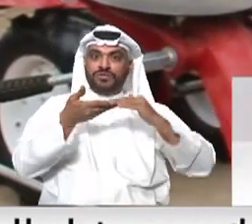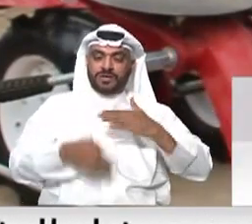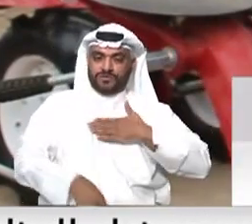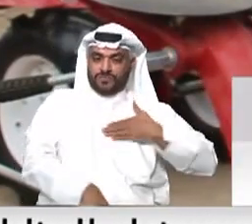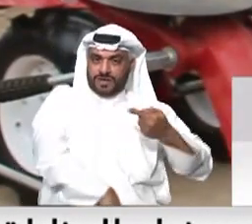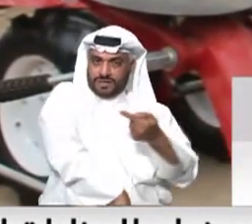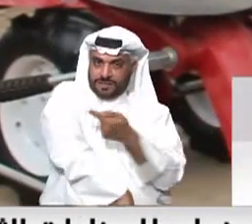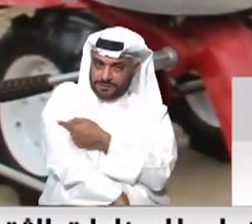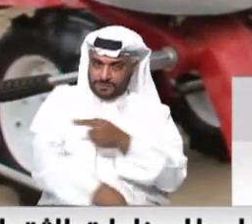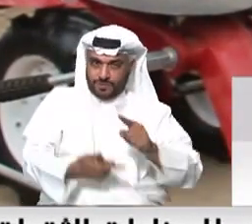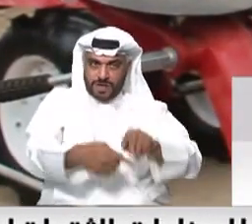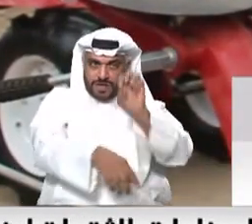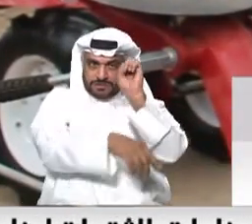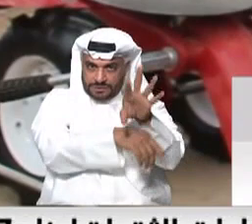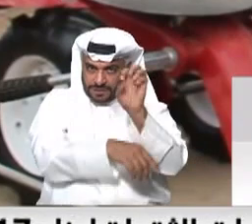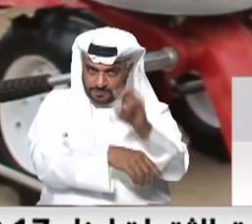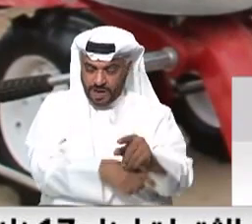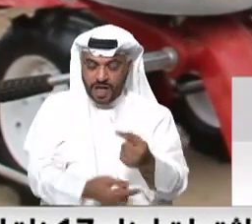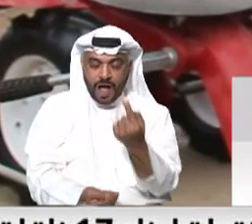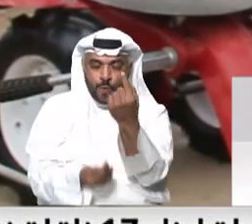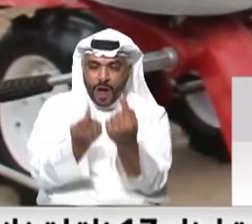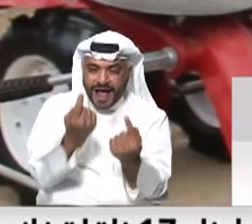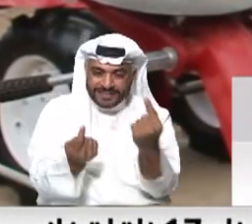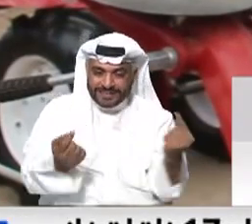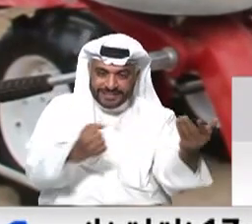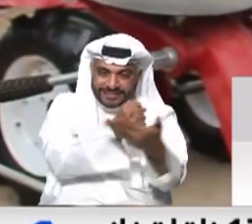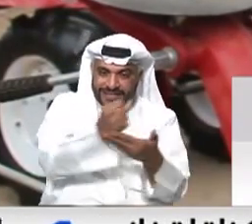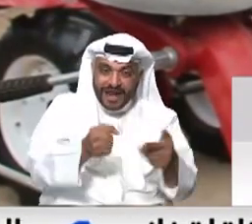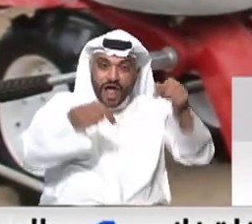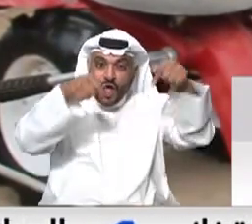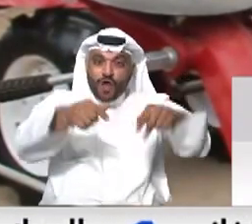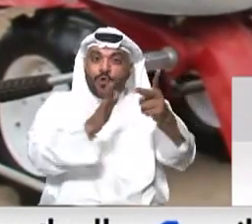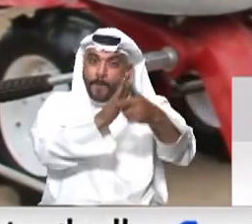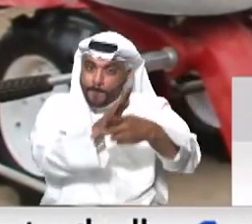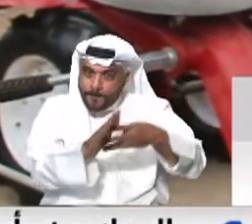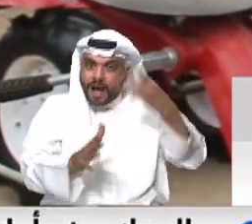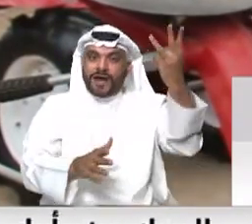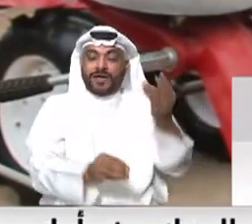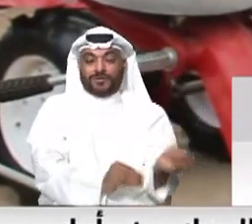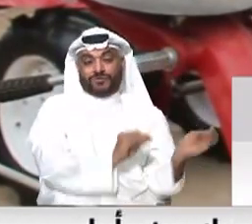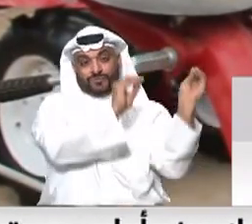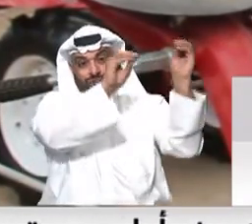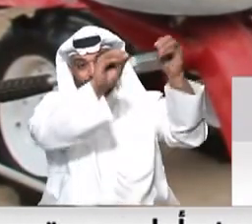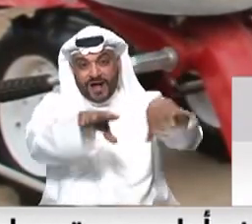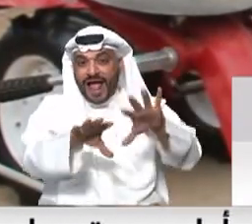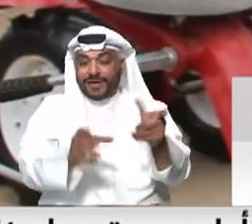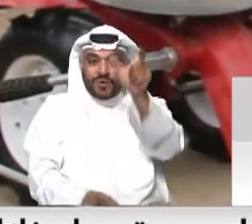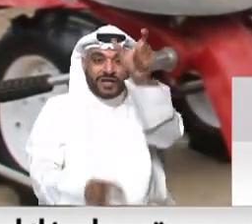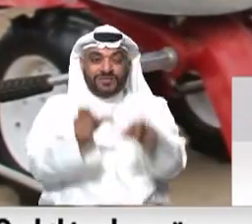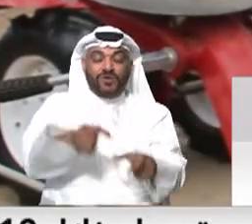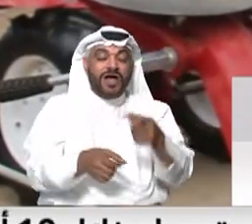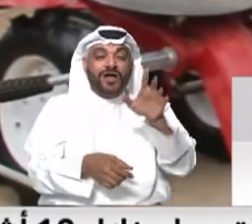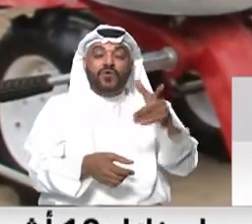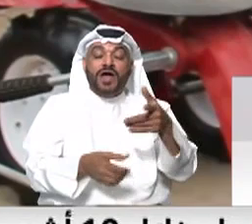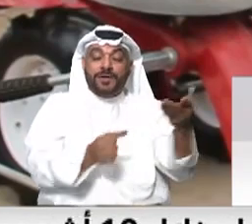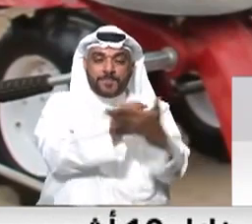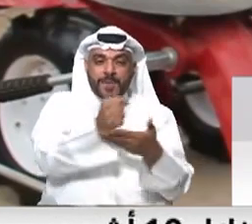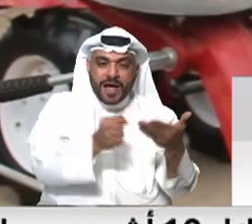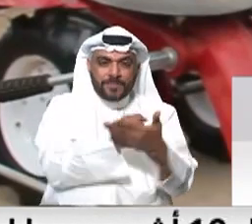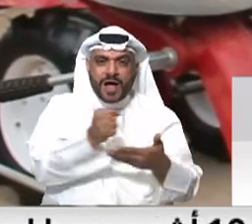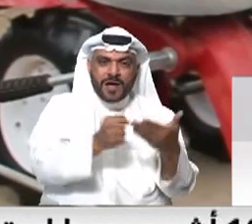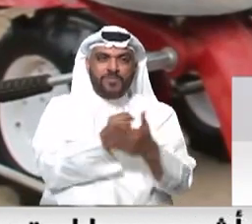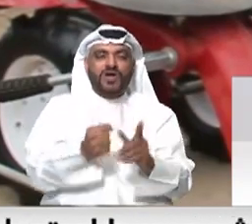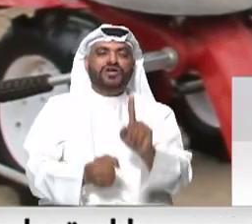التربية والتعليم، في مجال الزراعة، واليوم نحن نستلم الدعم للمزارعين في هذه في مديريات الإدفان، مديرية الثورة التي انطلقت منها